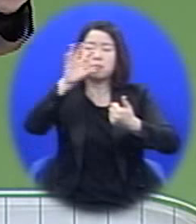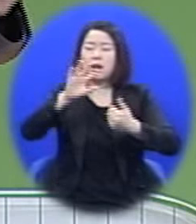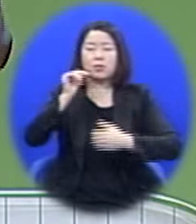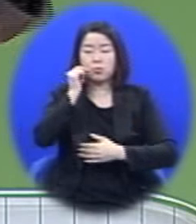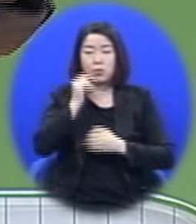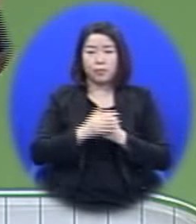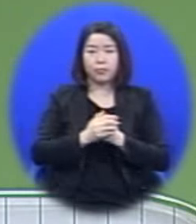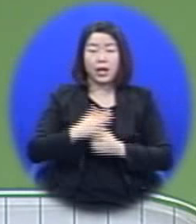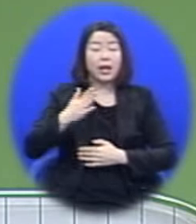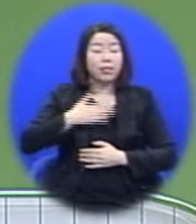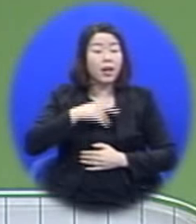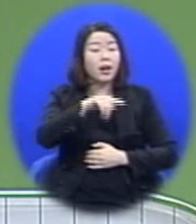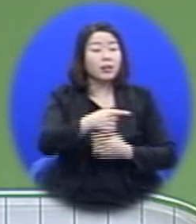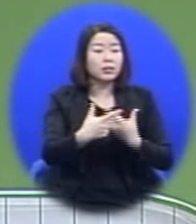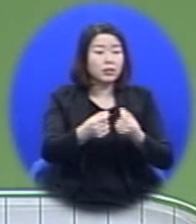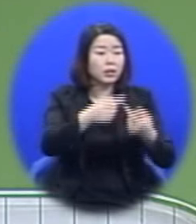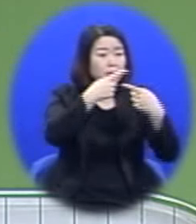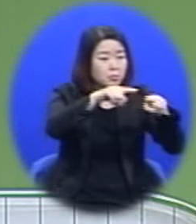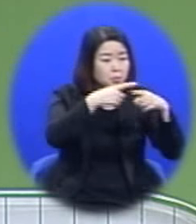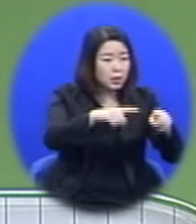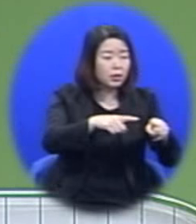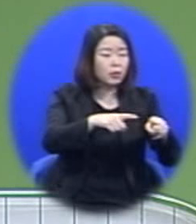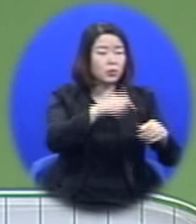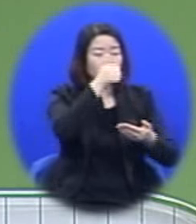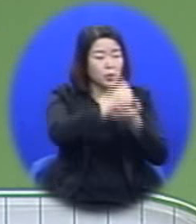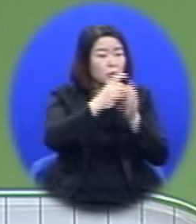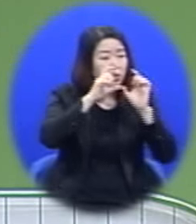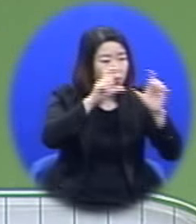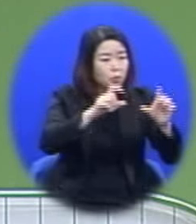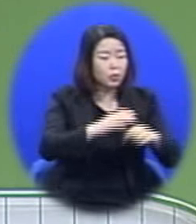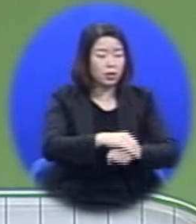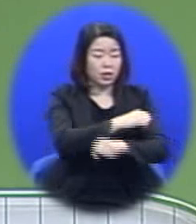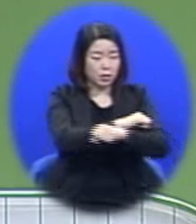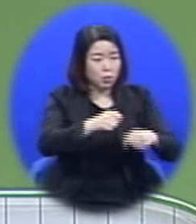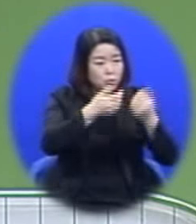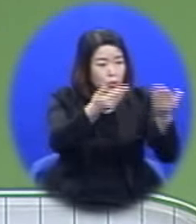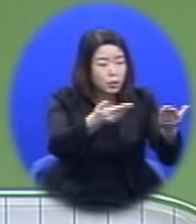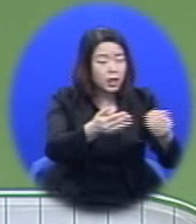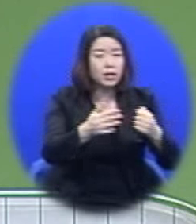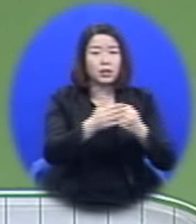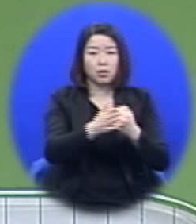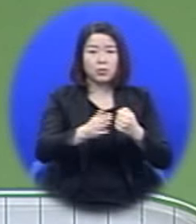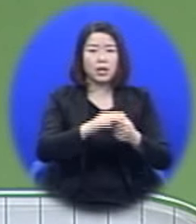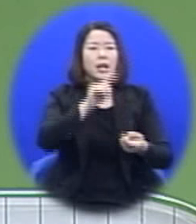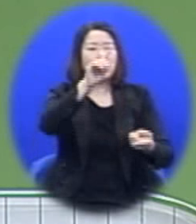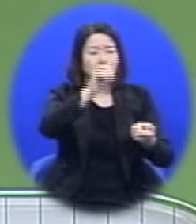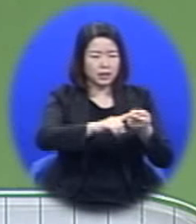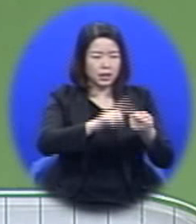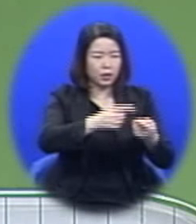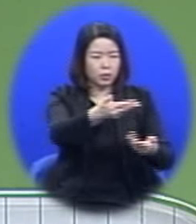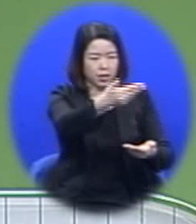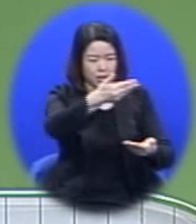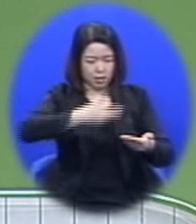그렇게 비판하고 내가 정죄했고 내가 용서했으니까 그대로 내가 받는데,